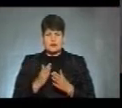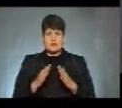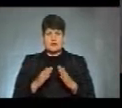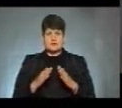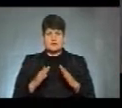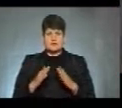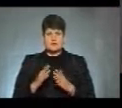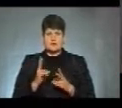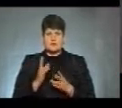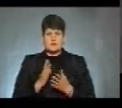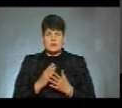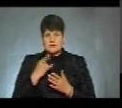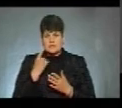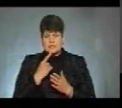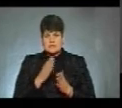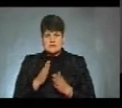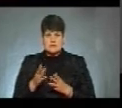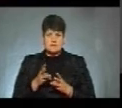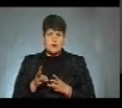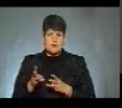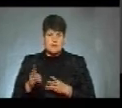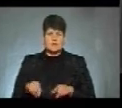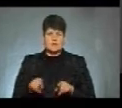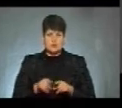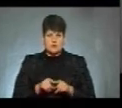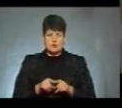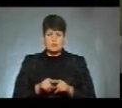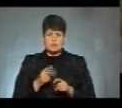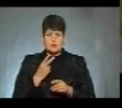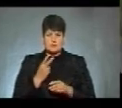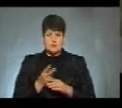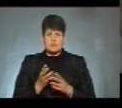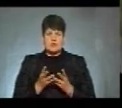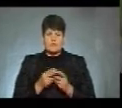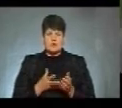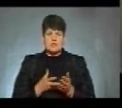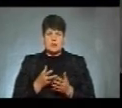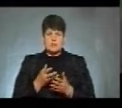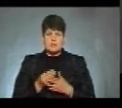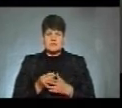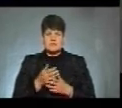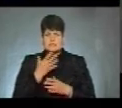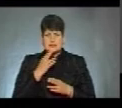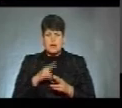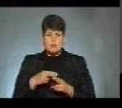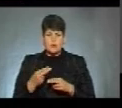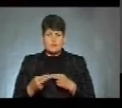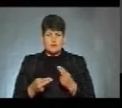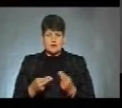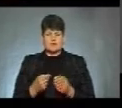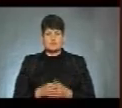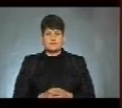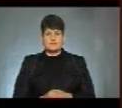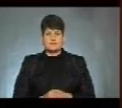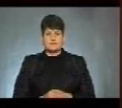які мають індивідуальні системи опалення. Тож методикою передбачено нарахування плати за тепловіддачу транзитних стояків.